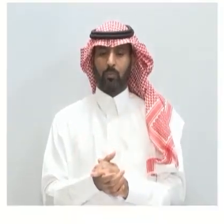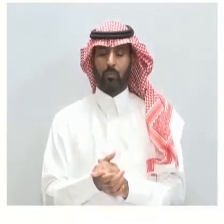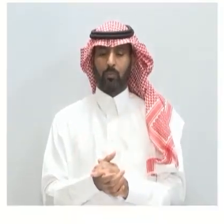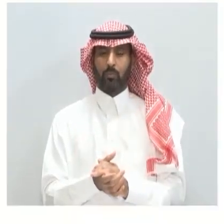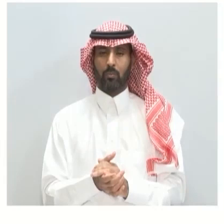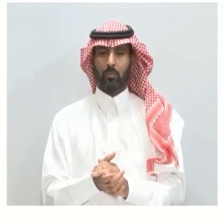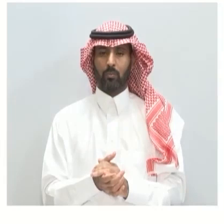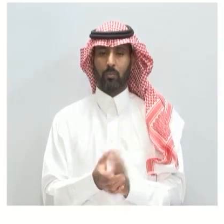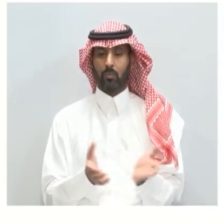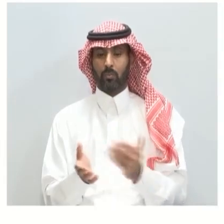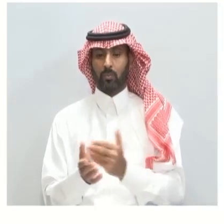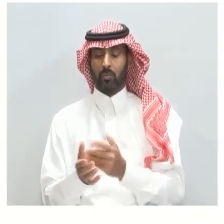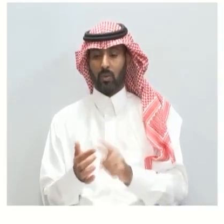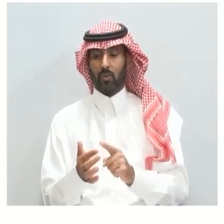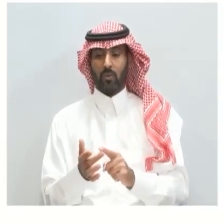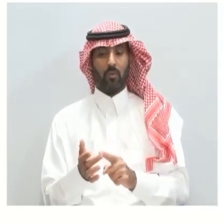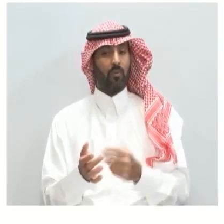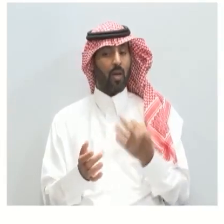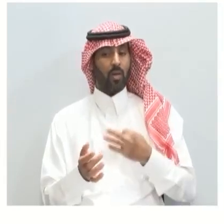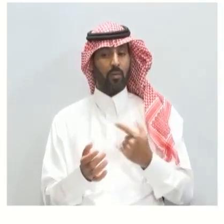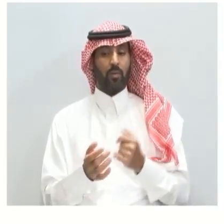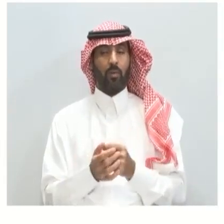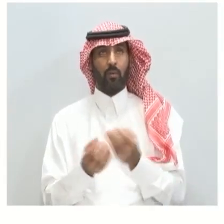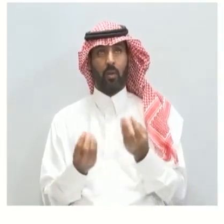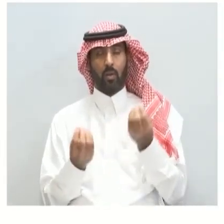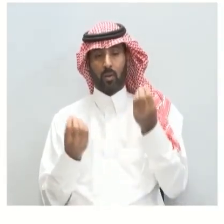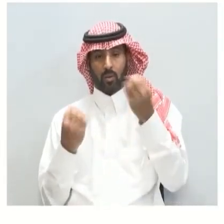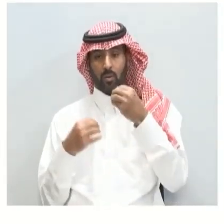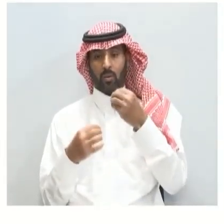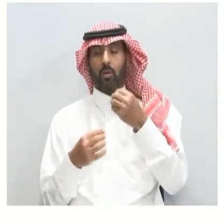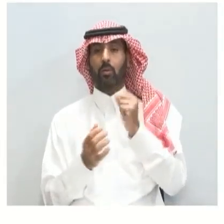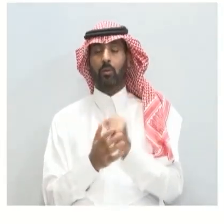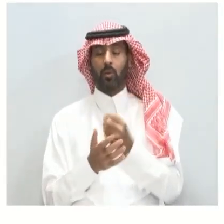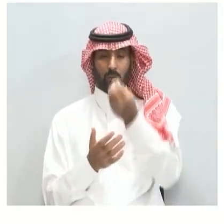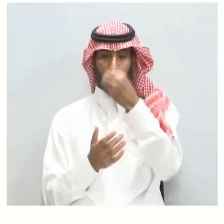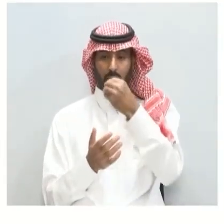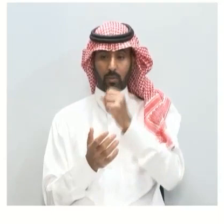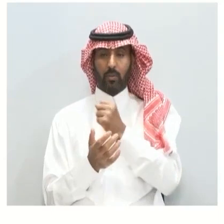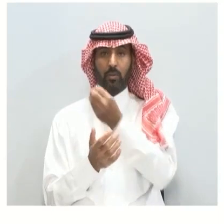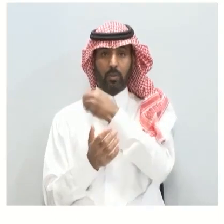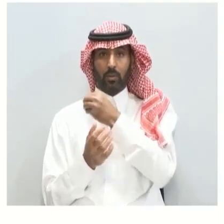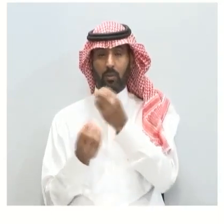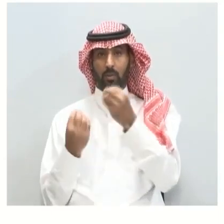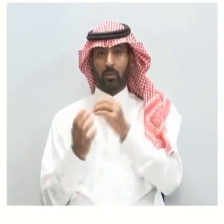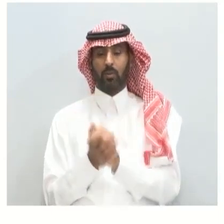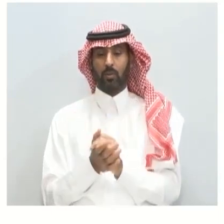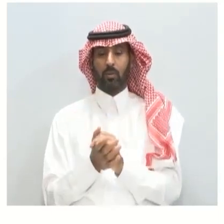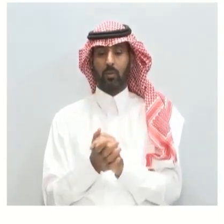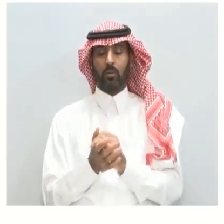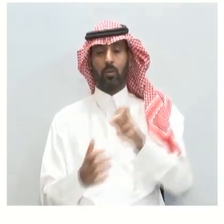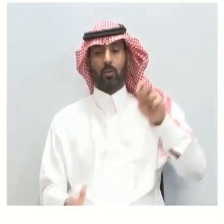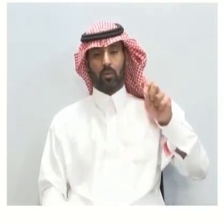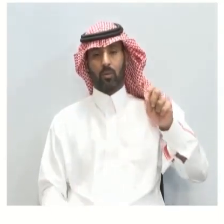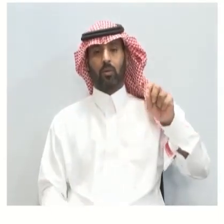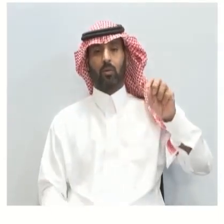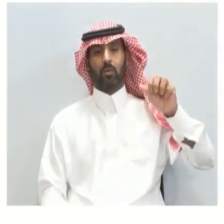القادمه كذلكم فضله ما فضل تعلم القران الكريم علوم القران الكريم